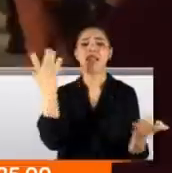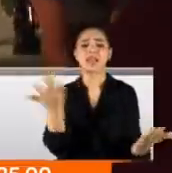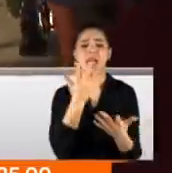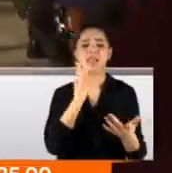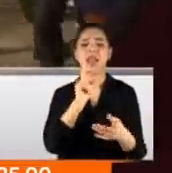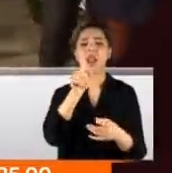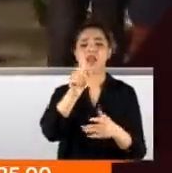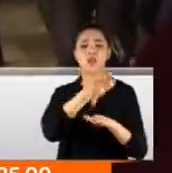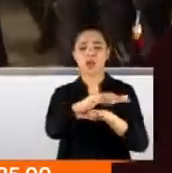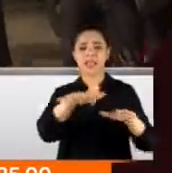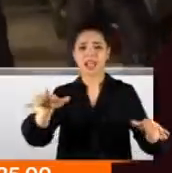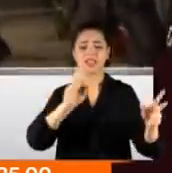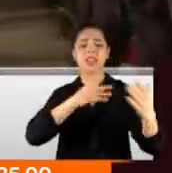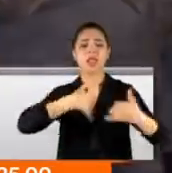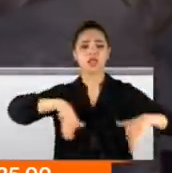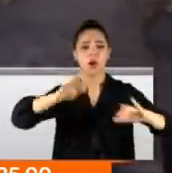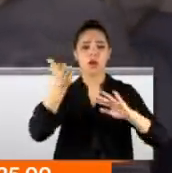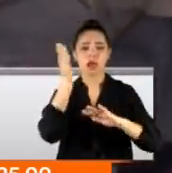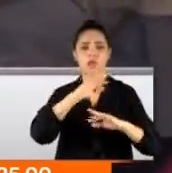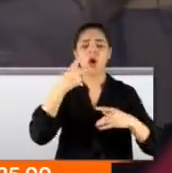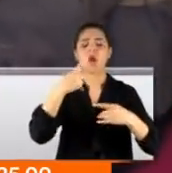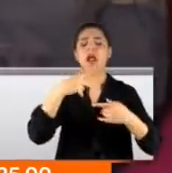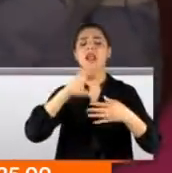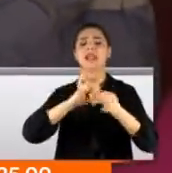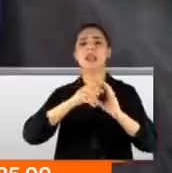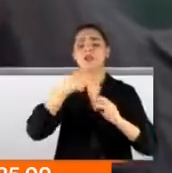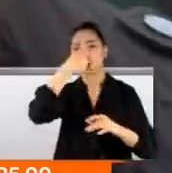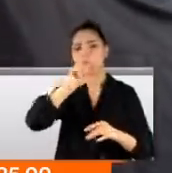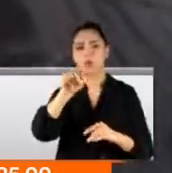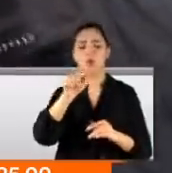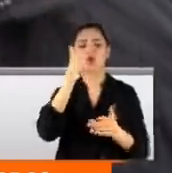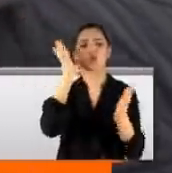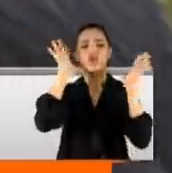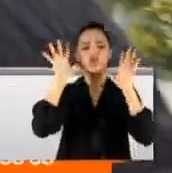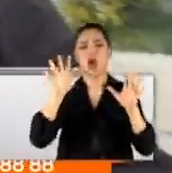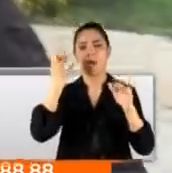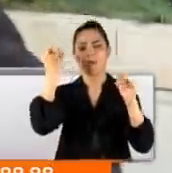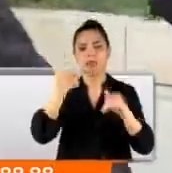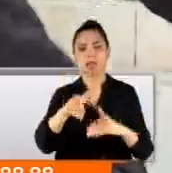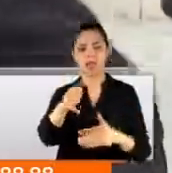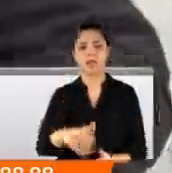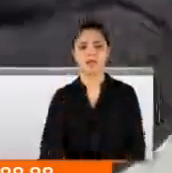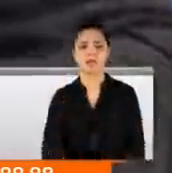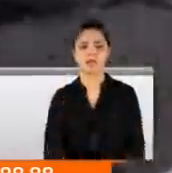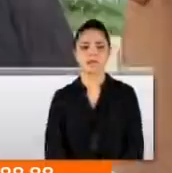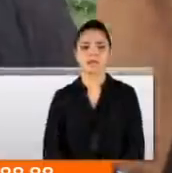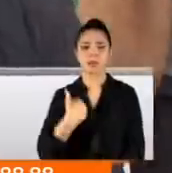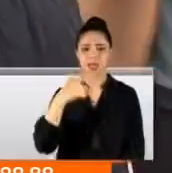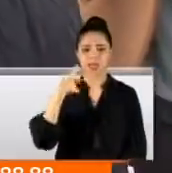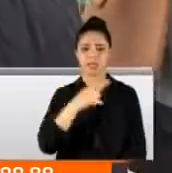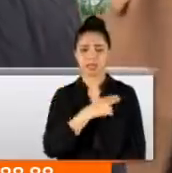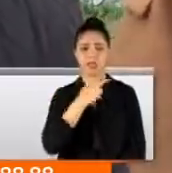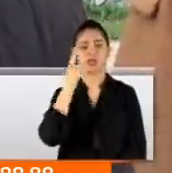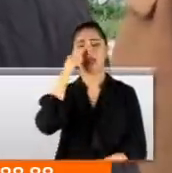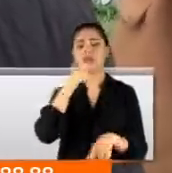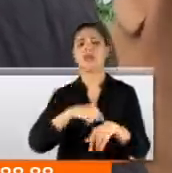rol aldığı sahnedeki törenin ardından Zincirlikuyu Camii'ne getirildi. Ya şunu takarken bile inanamıyorum. Tek